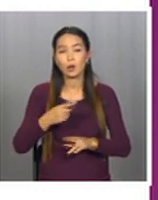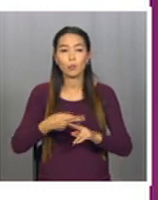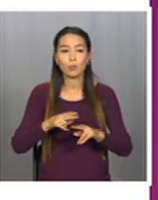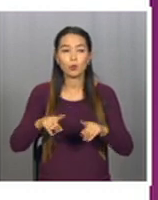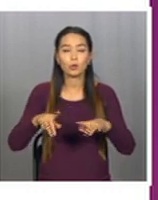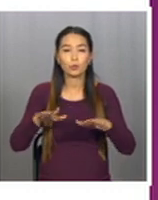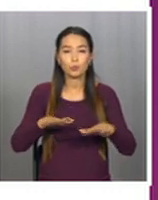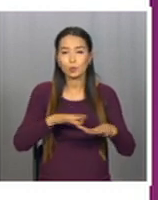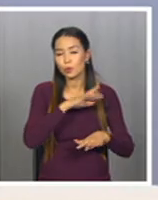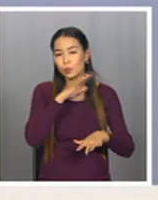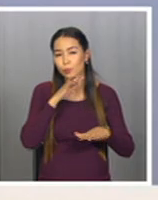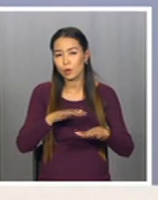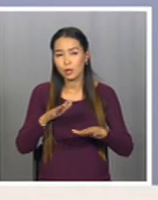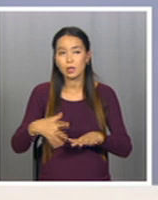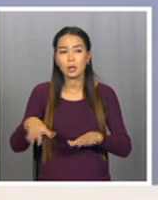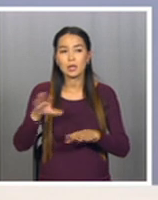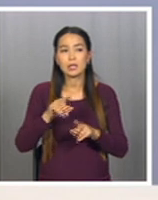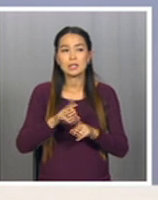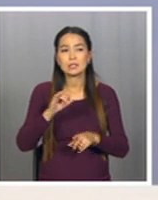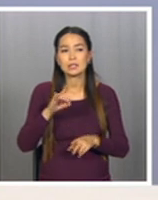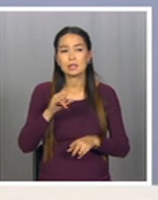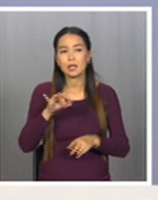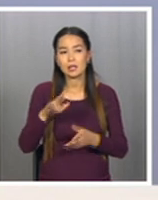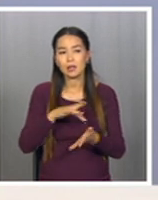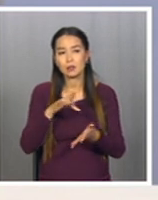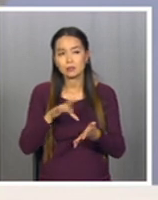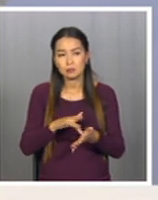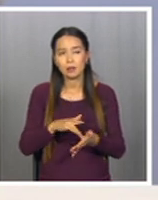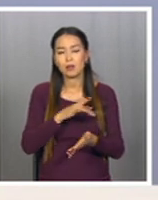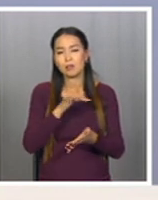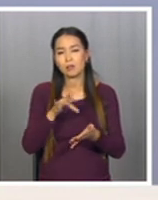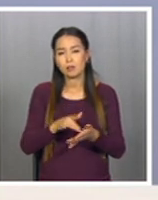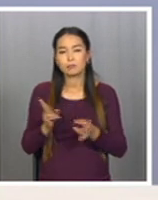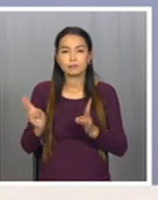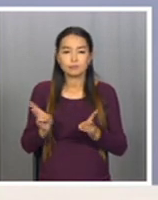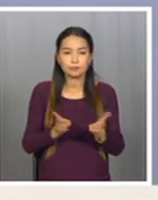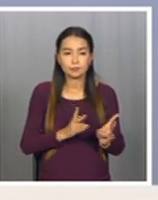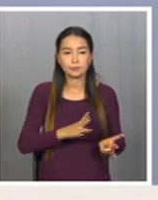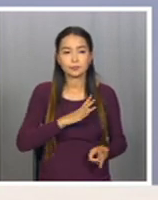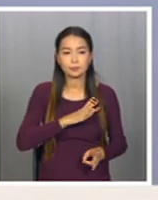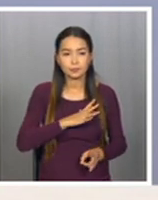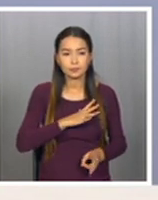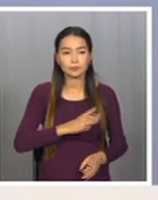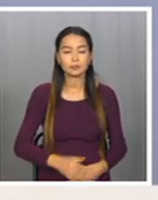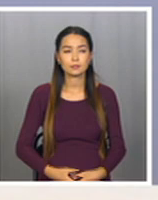көптеген Жетісу мен Сырдария бойындағы қалалар қирап зардап шеккен болатын.